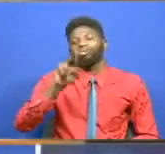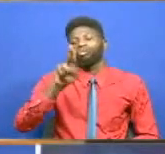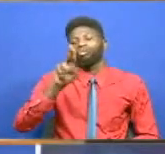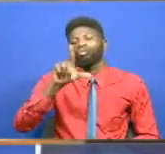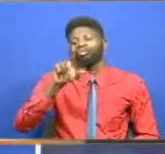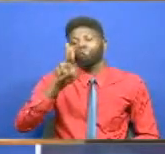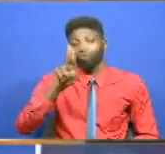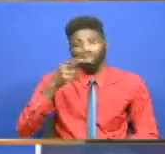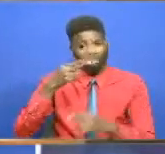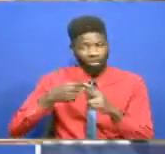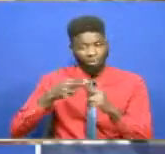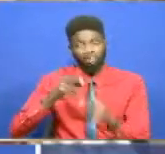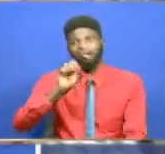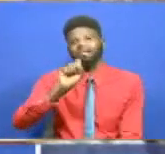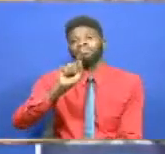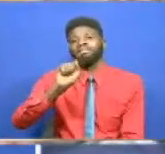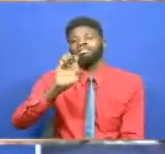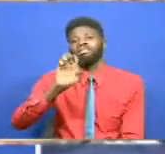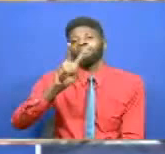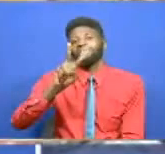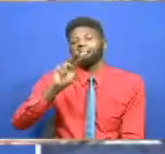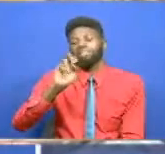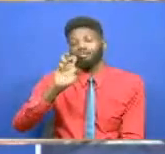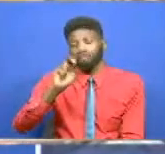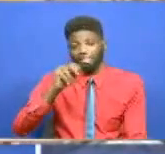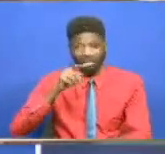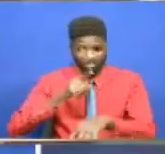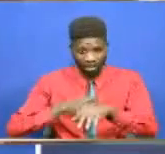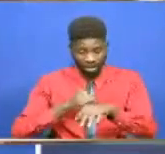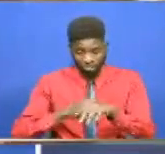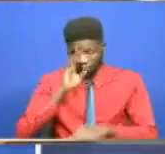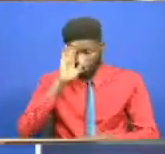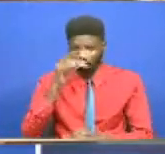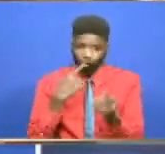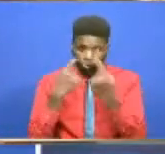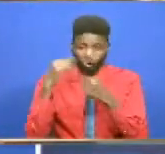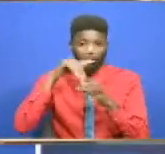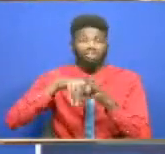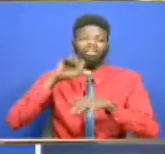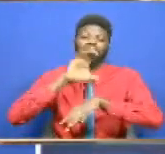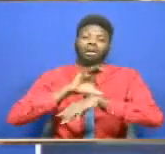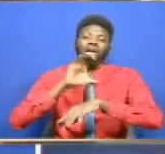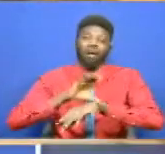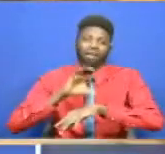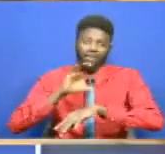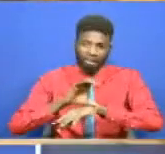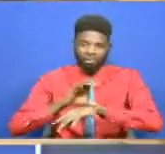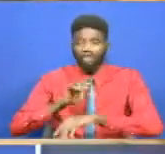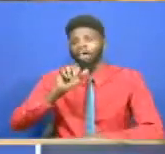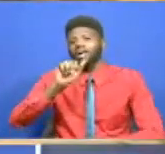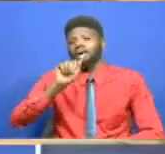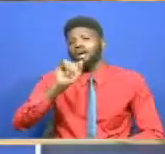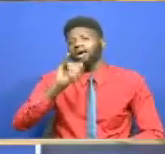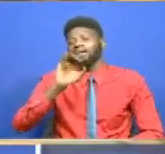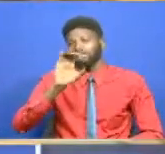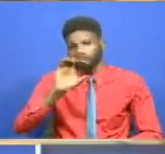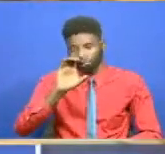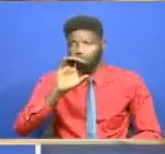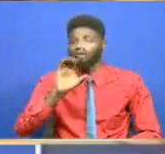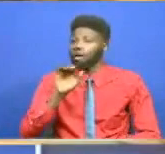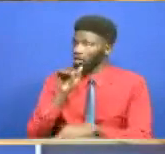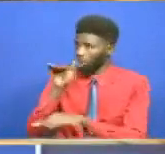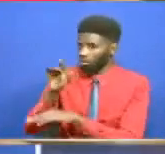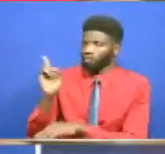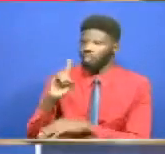ya Jumapili katika kanisa la Katwanya AIC huko Matungulu, ametoa wito kwa wizara ya elimu kutambua haja